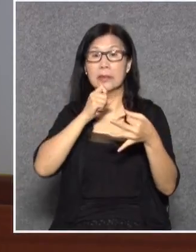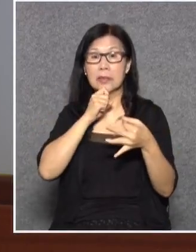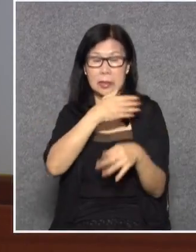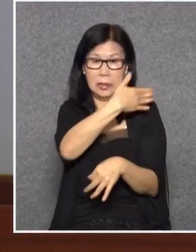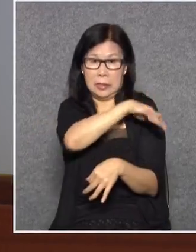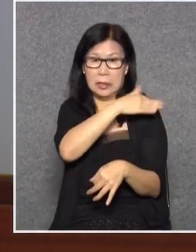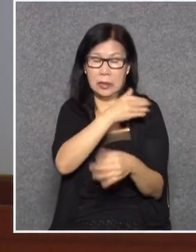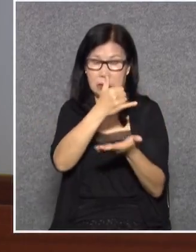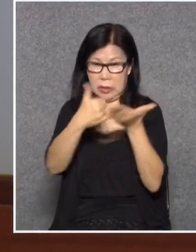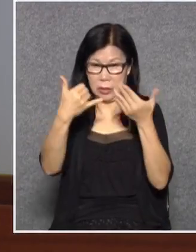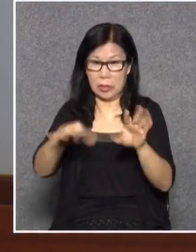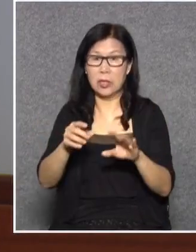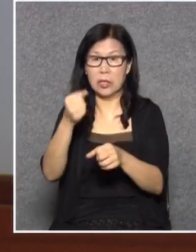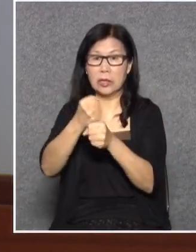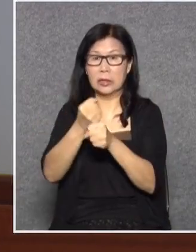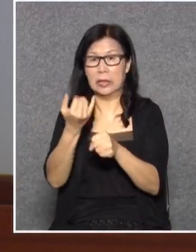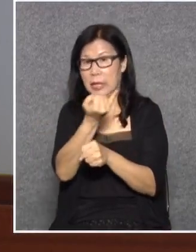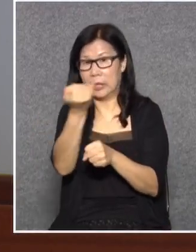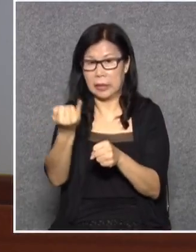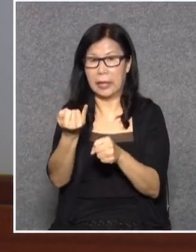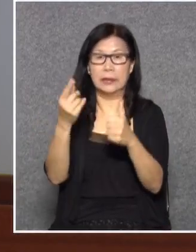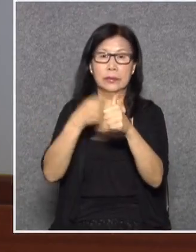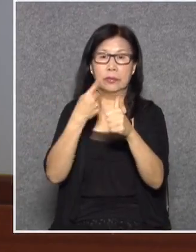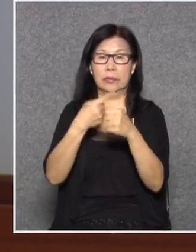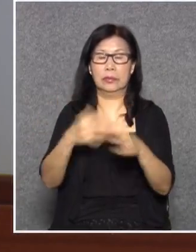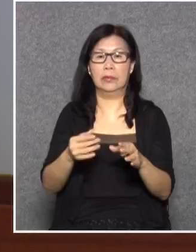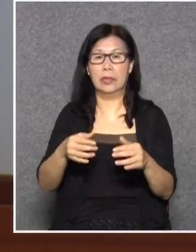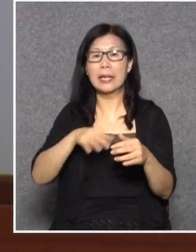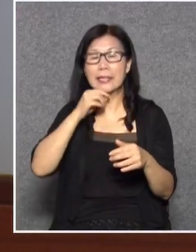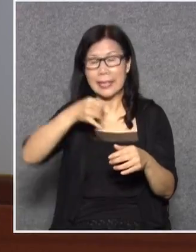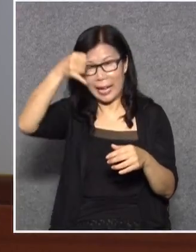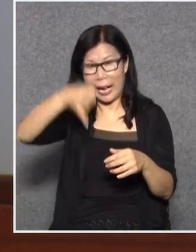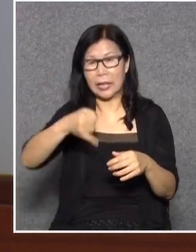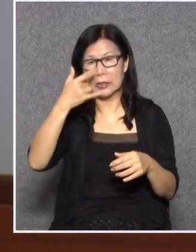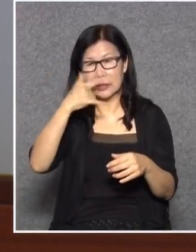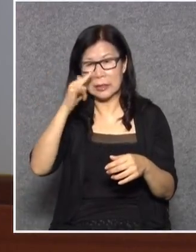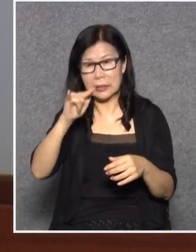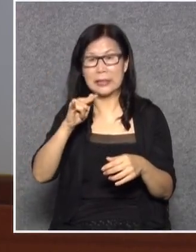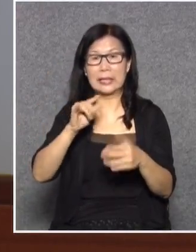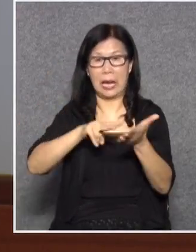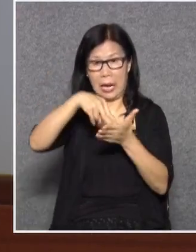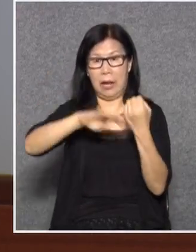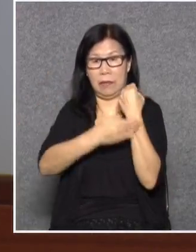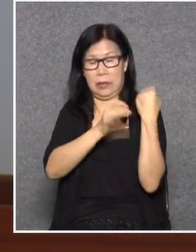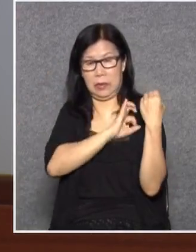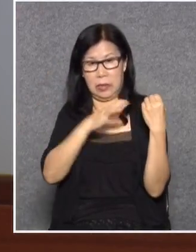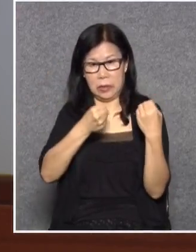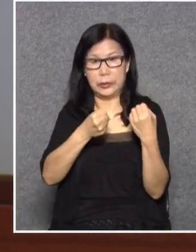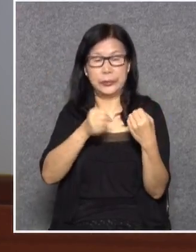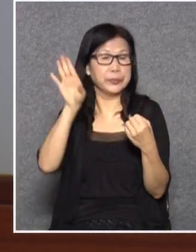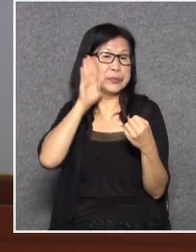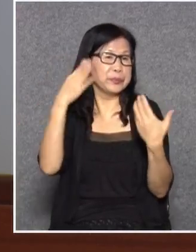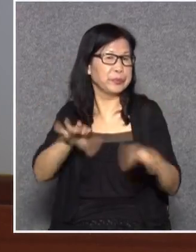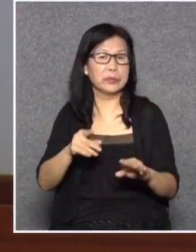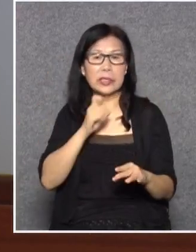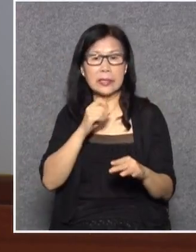前是做了一個極之壞的先例，比 下一任的立法會主席可以更加肆無忌憚地樣